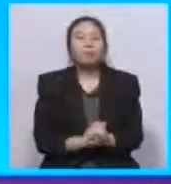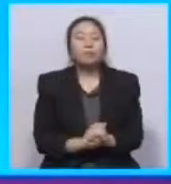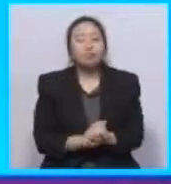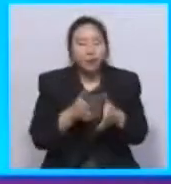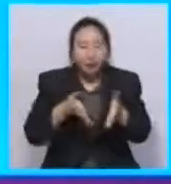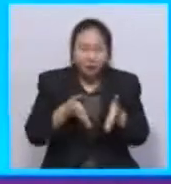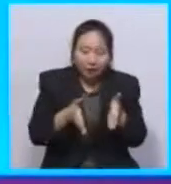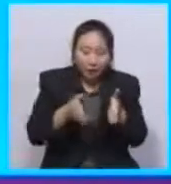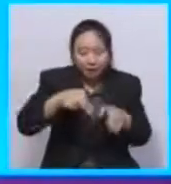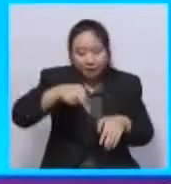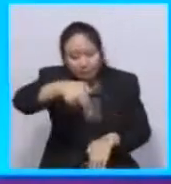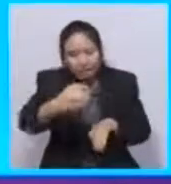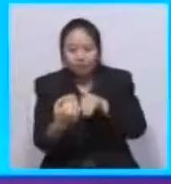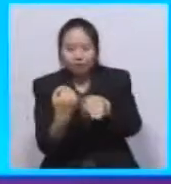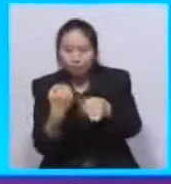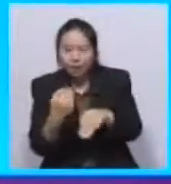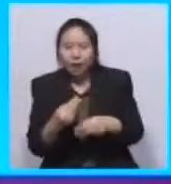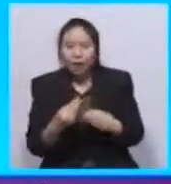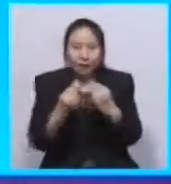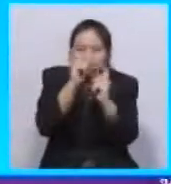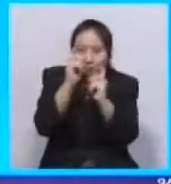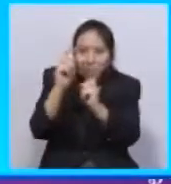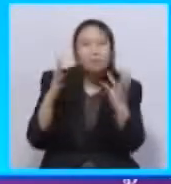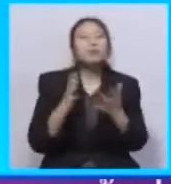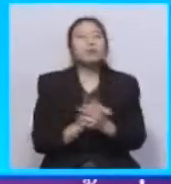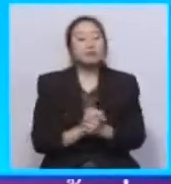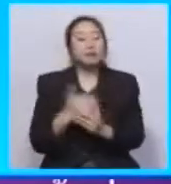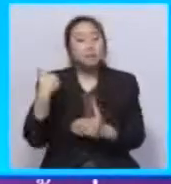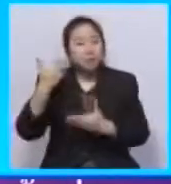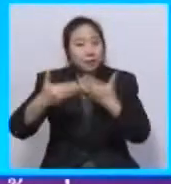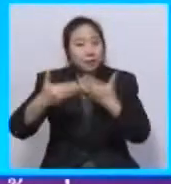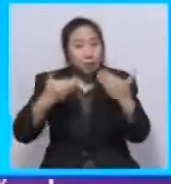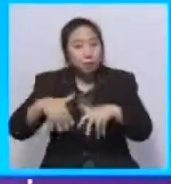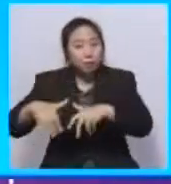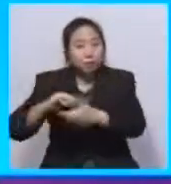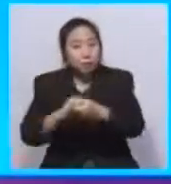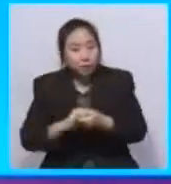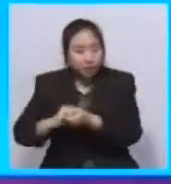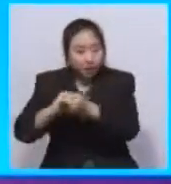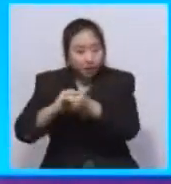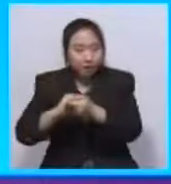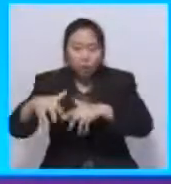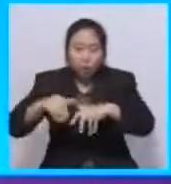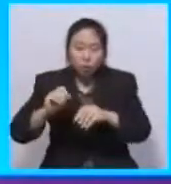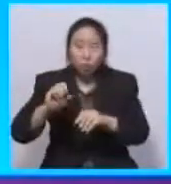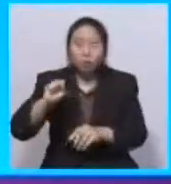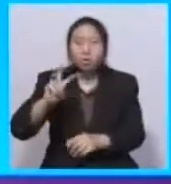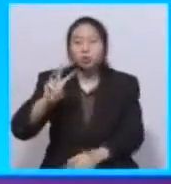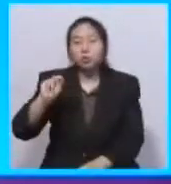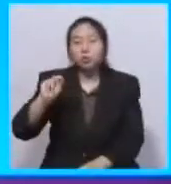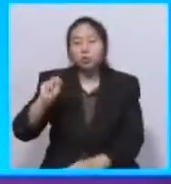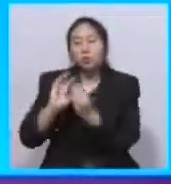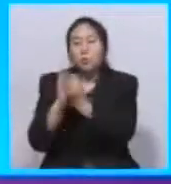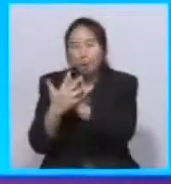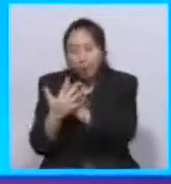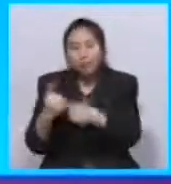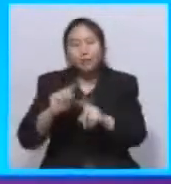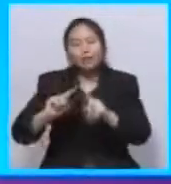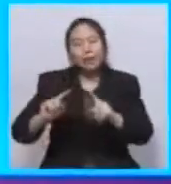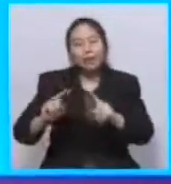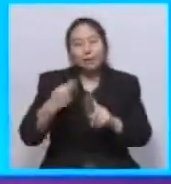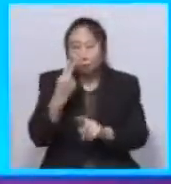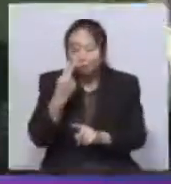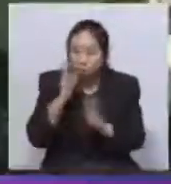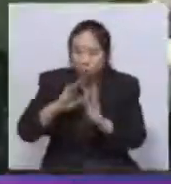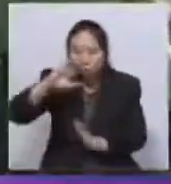ทั้งบนถนนและทางเท้ารวมถึงกิจกรรมชุมชนสัมพันธ์ที่ชุมชนสวนผักและชุมชนเคหสถานเจริญชัยอา